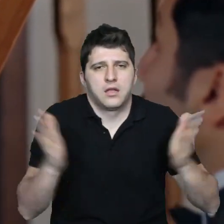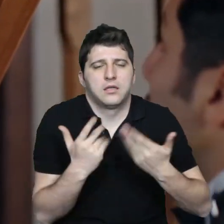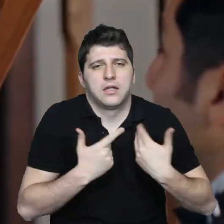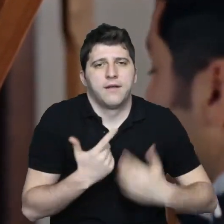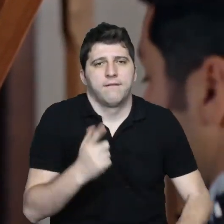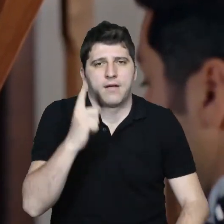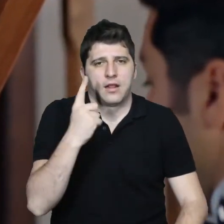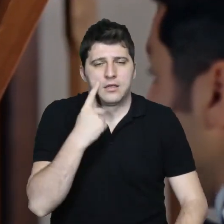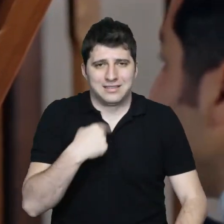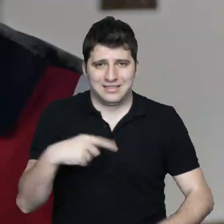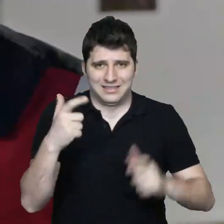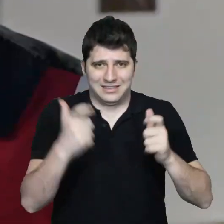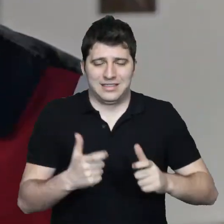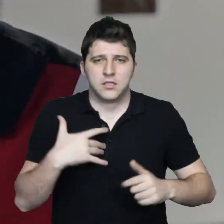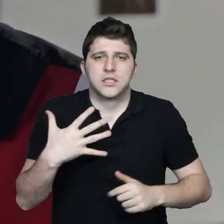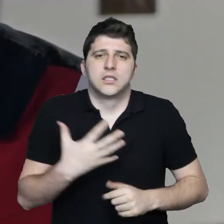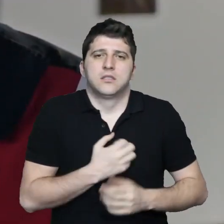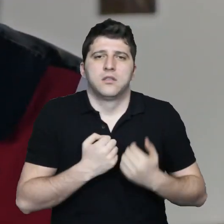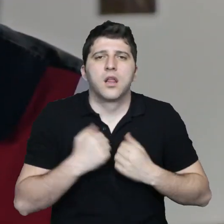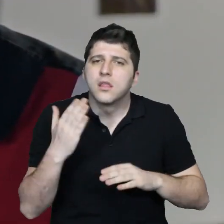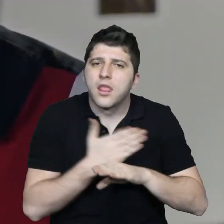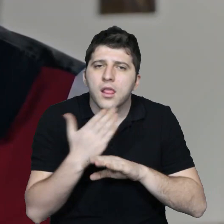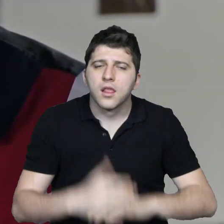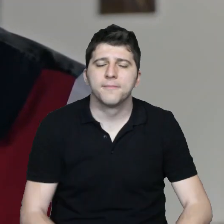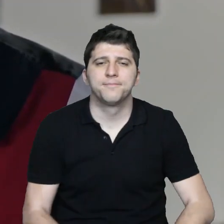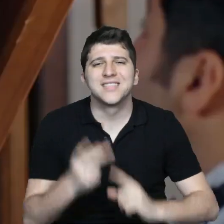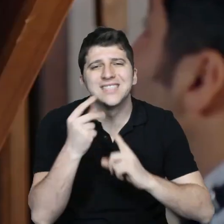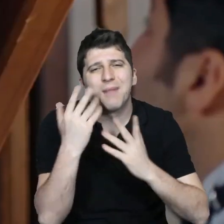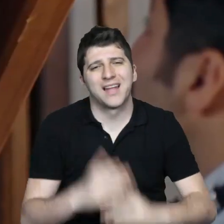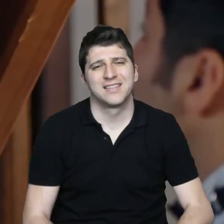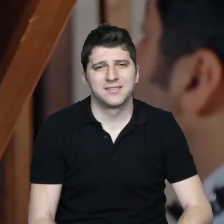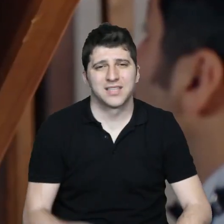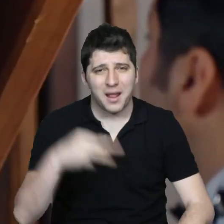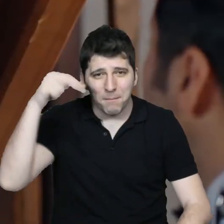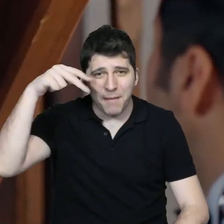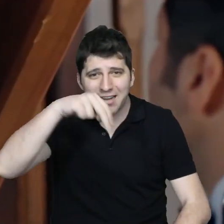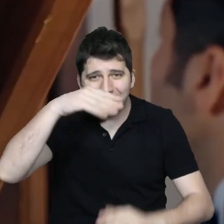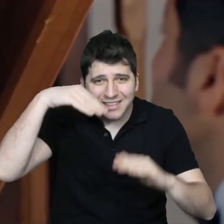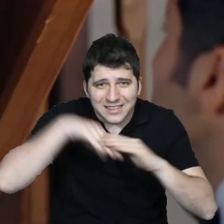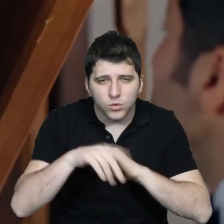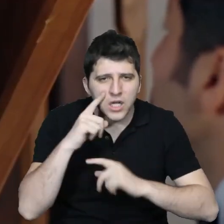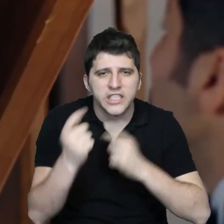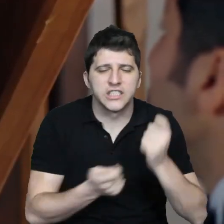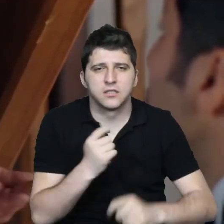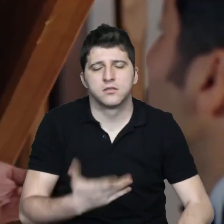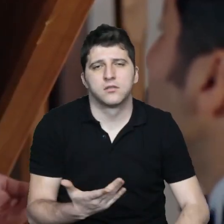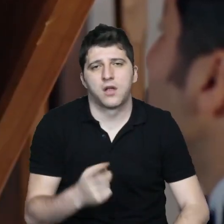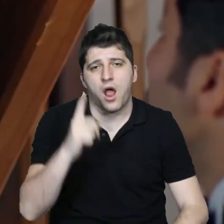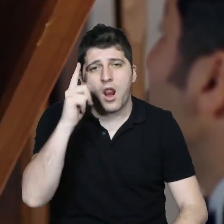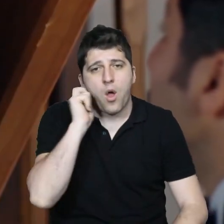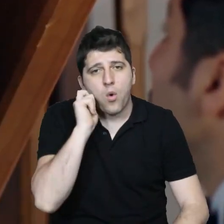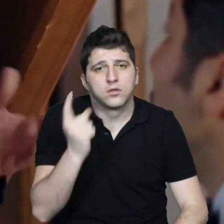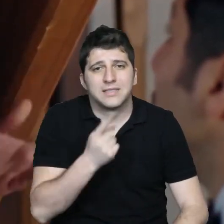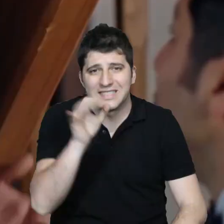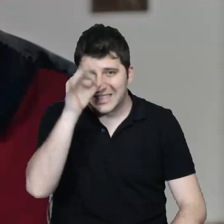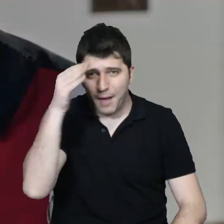Vallahi zaten bulunduğum yerde bunalttı beni ha. Neden? İsmail'cim, merdiven altı bir iş yapıyorum burada gördüğün gibi. Allah muhafaza biz de abata bassa